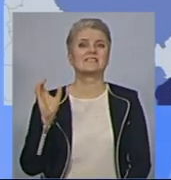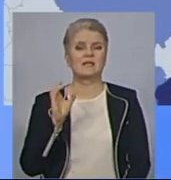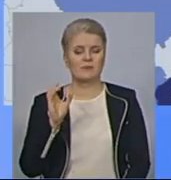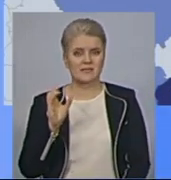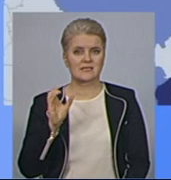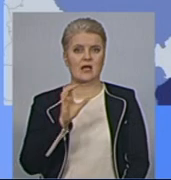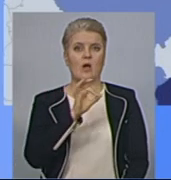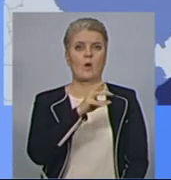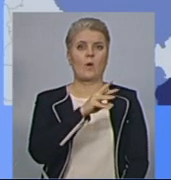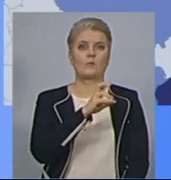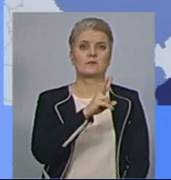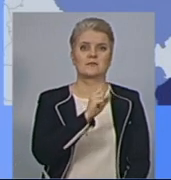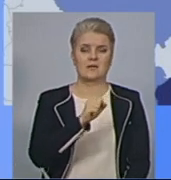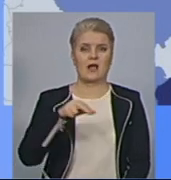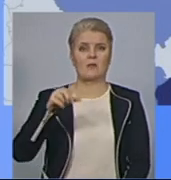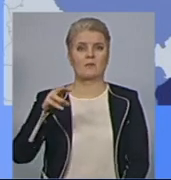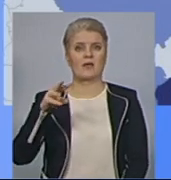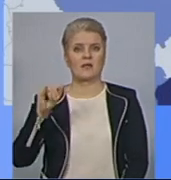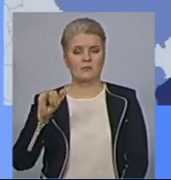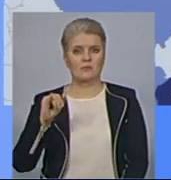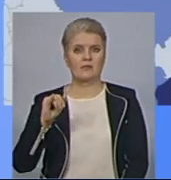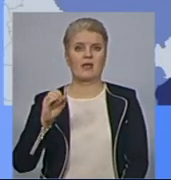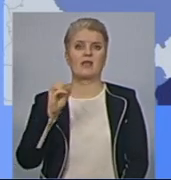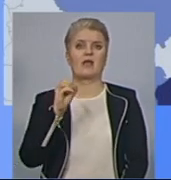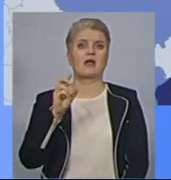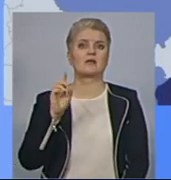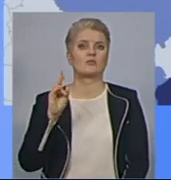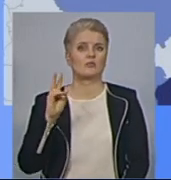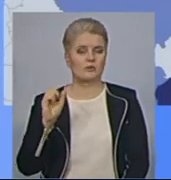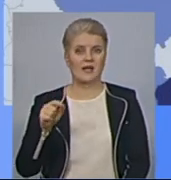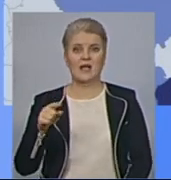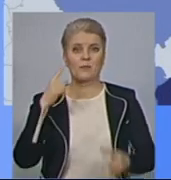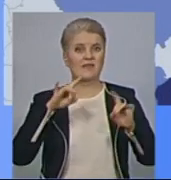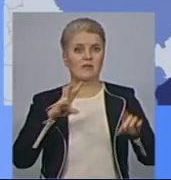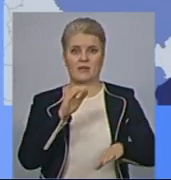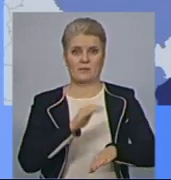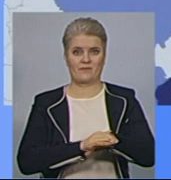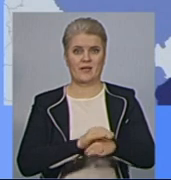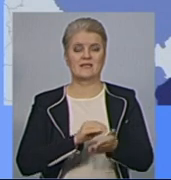та Єкатеринбурга. Там інформація не підтвердилася. За даними антитерористичного комітету